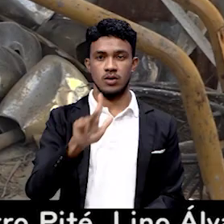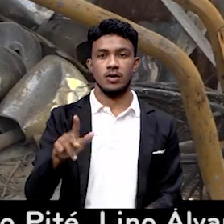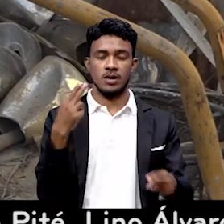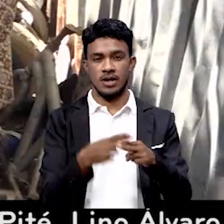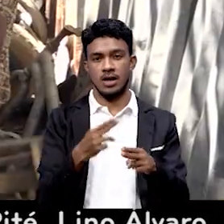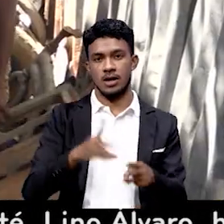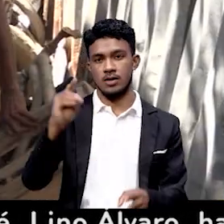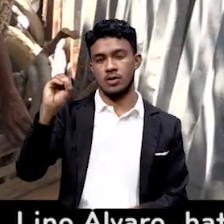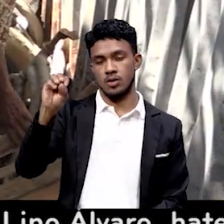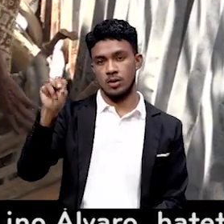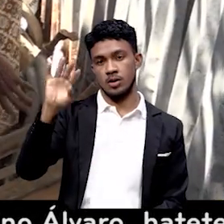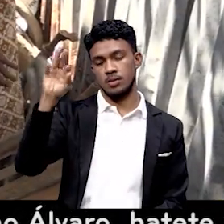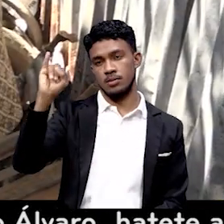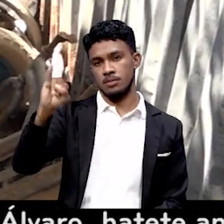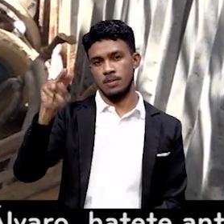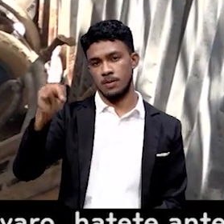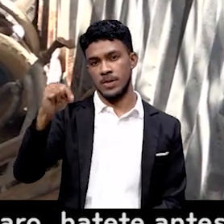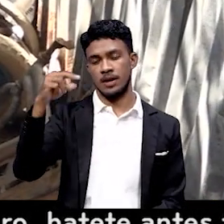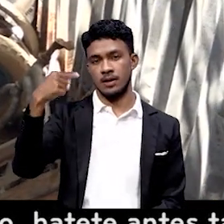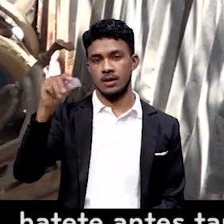Mutu huse munisipio Bobonarong.